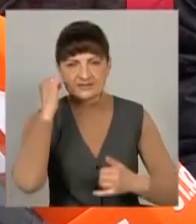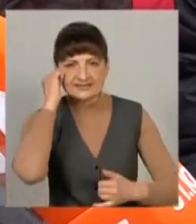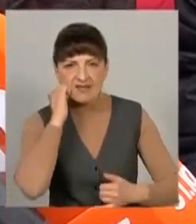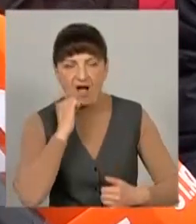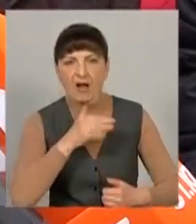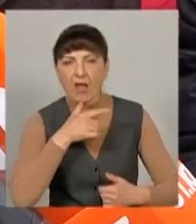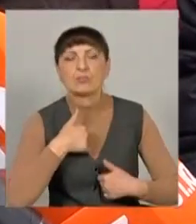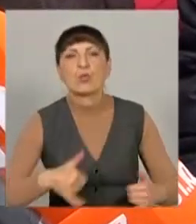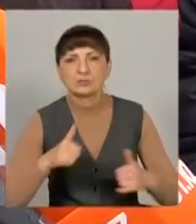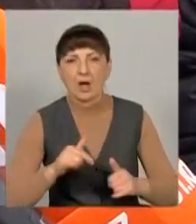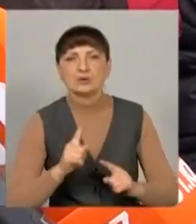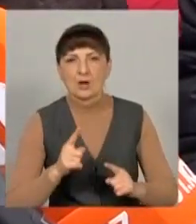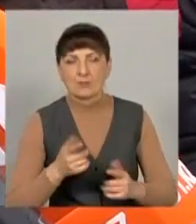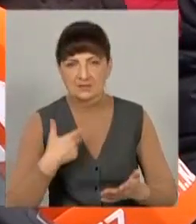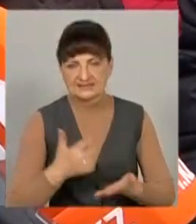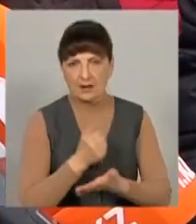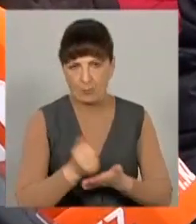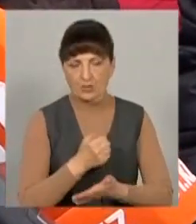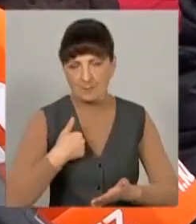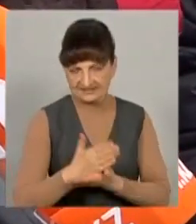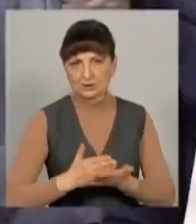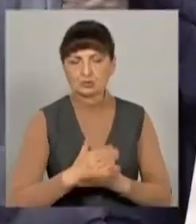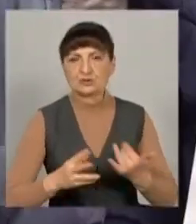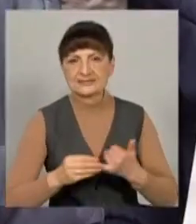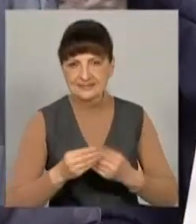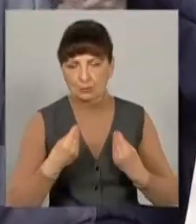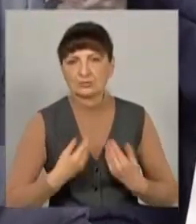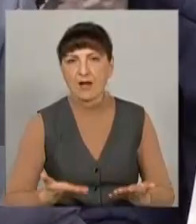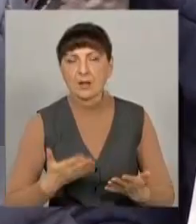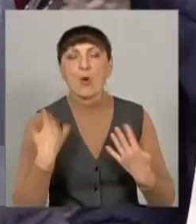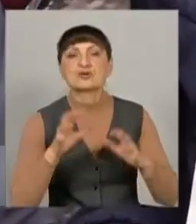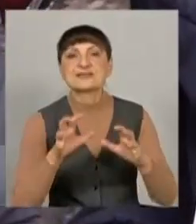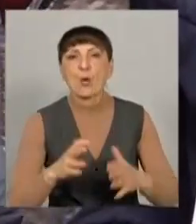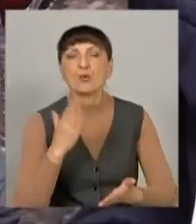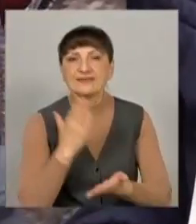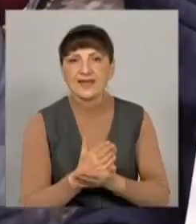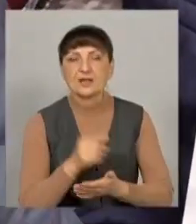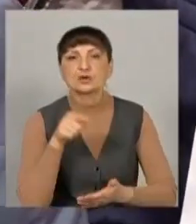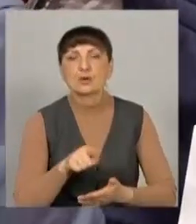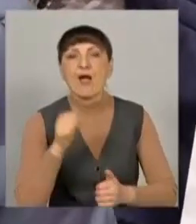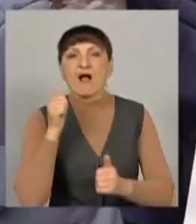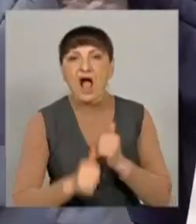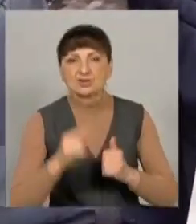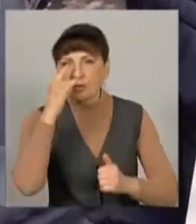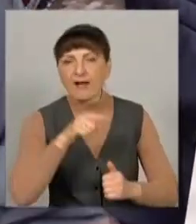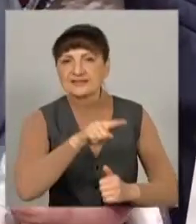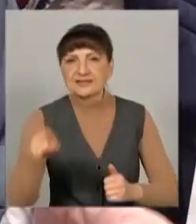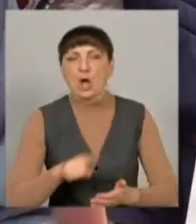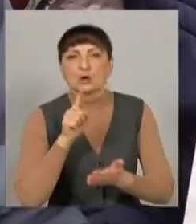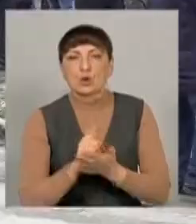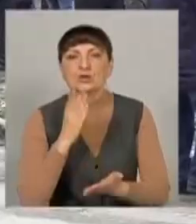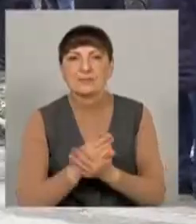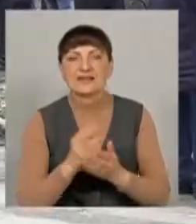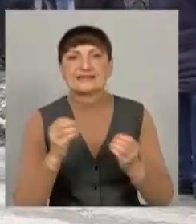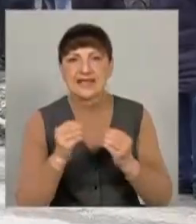хоть что-нибудь. Нас же мы заработали, мы же заслужили что-то. Вышел закон же о том, что каждый казахстанец должен иметь 10